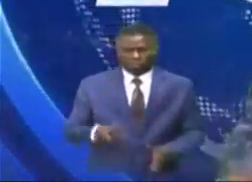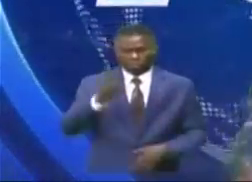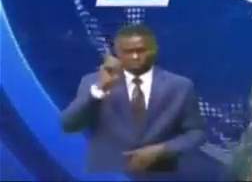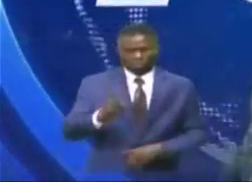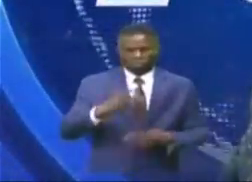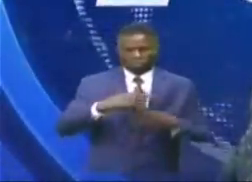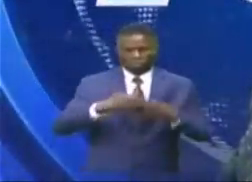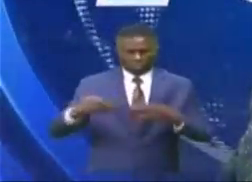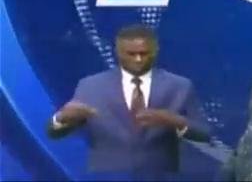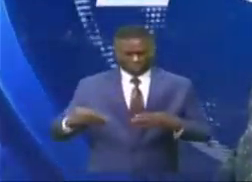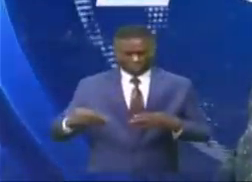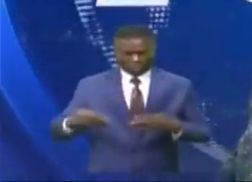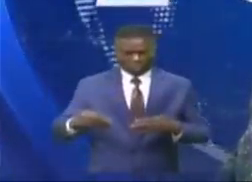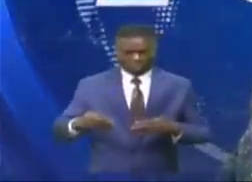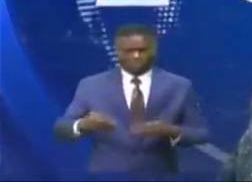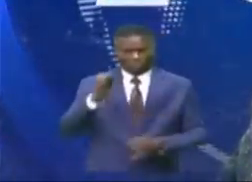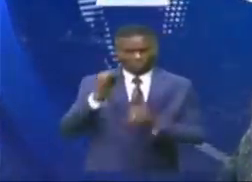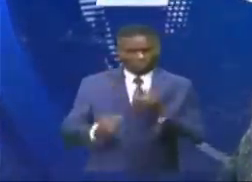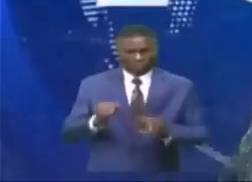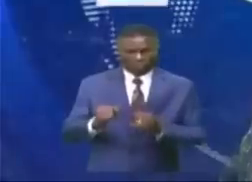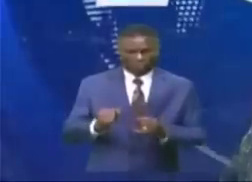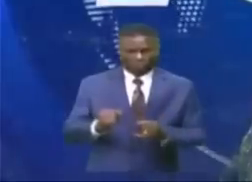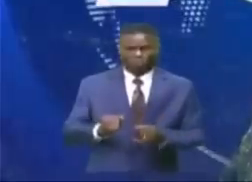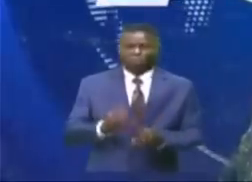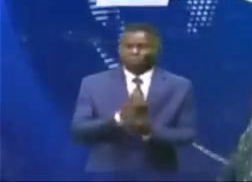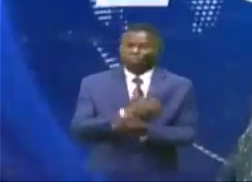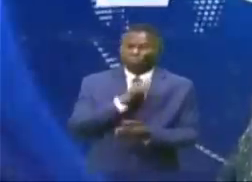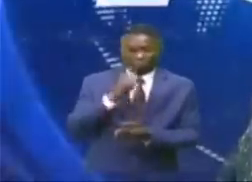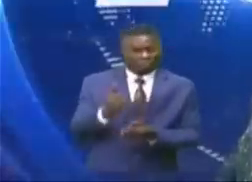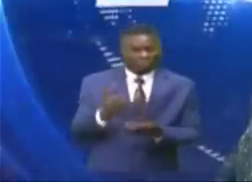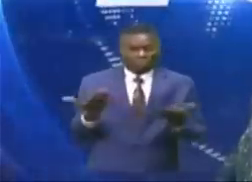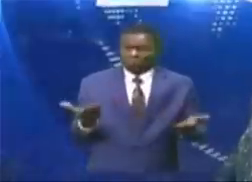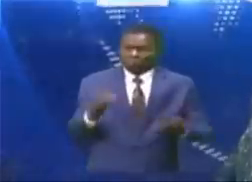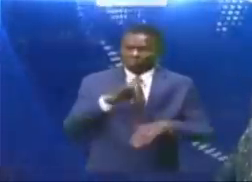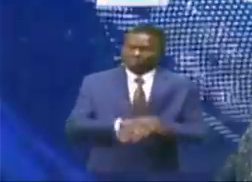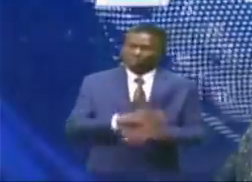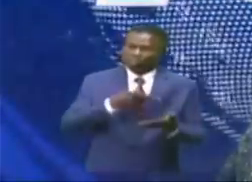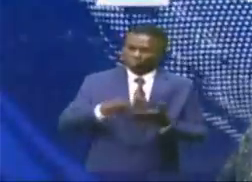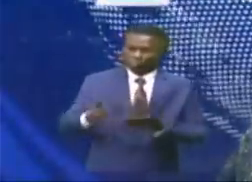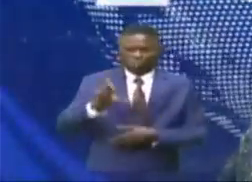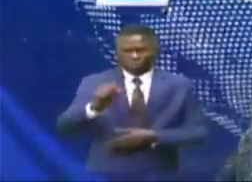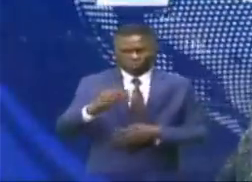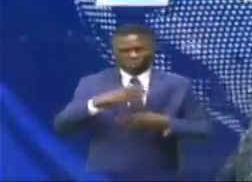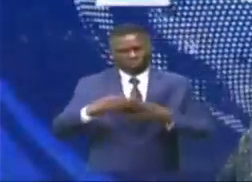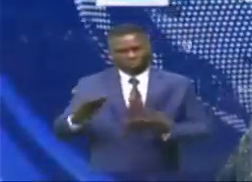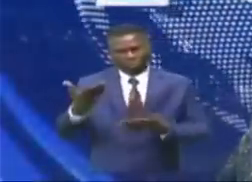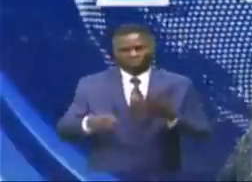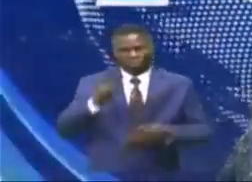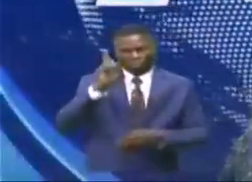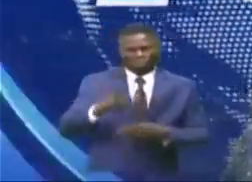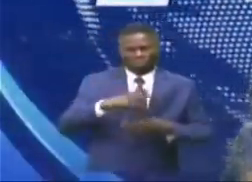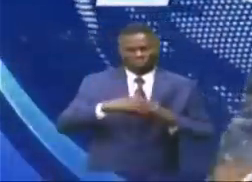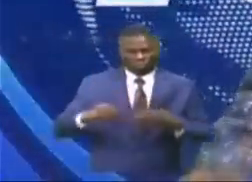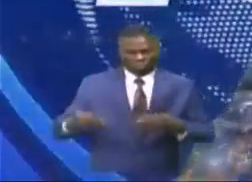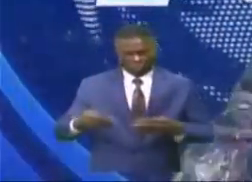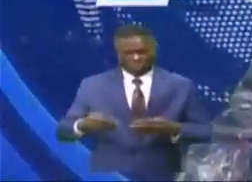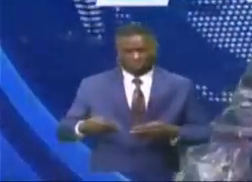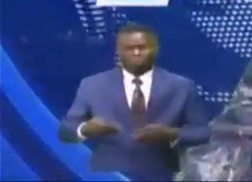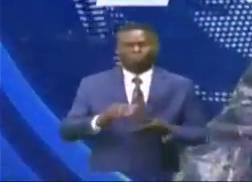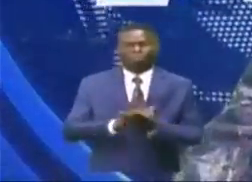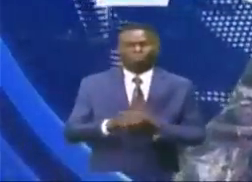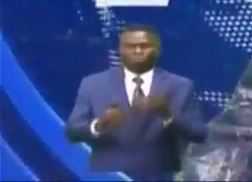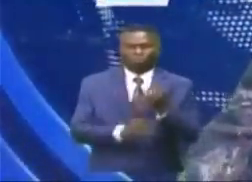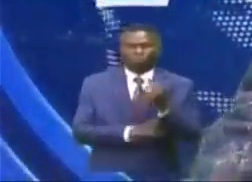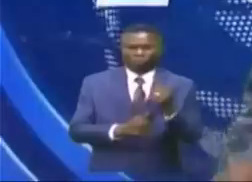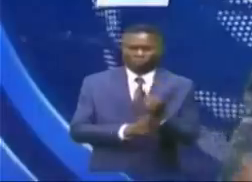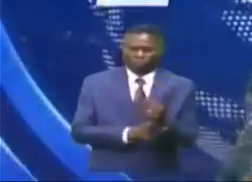américains, sans préjudice du concours idéal ou matériel des autres infractions sur l'ouvrage dont l'auteur se